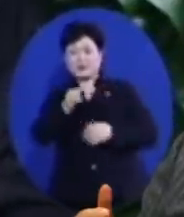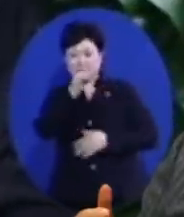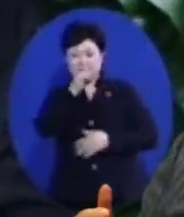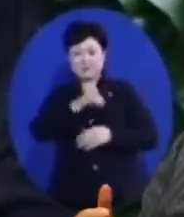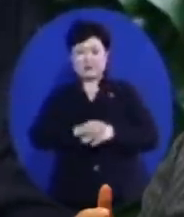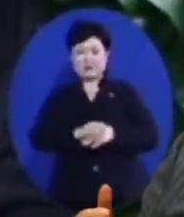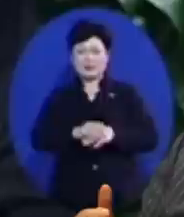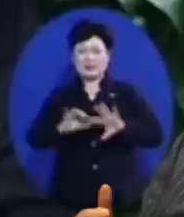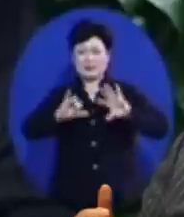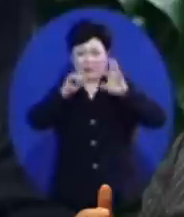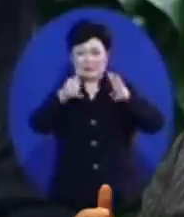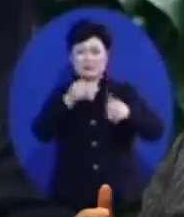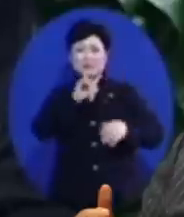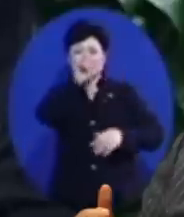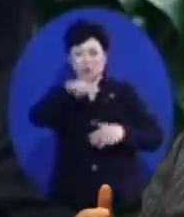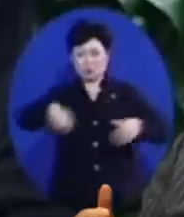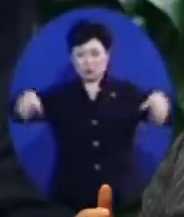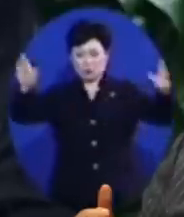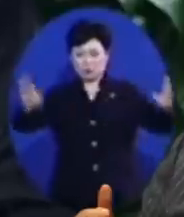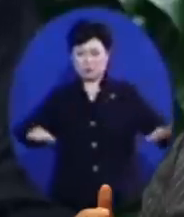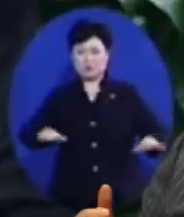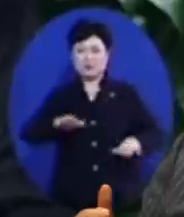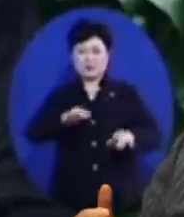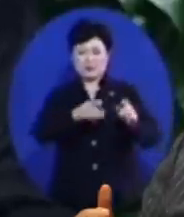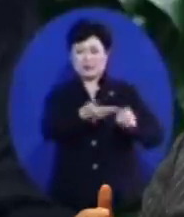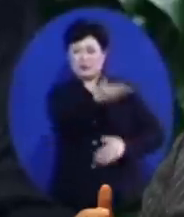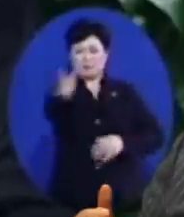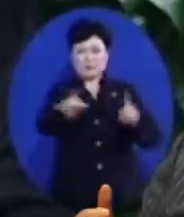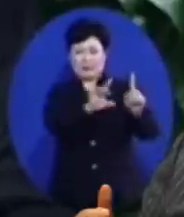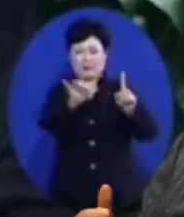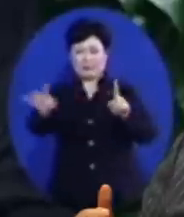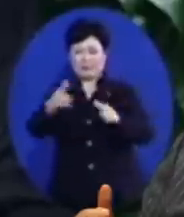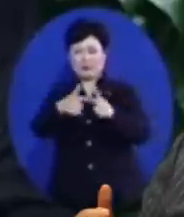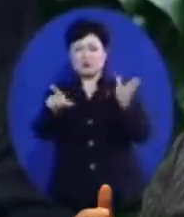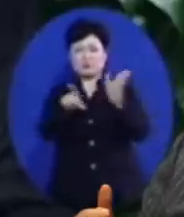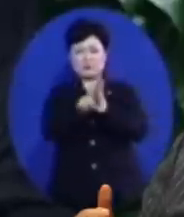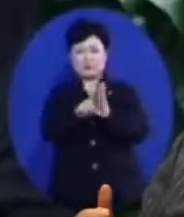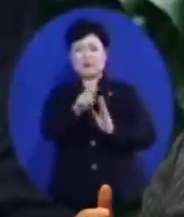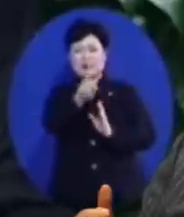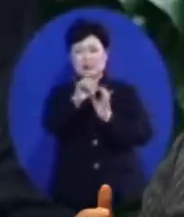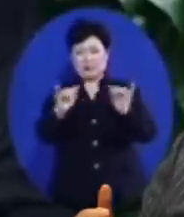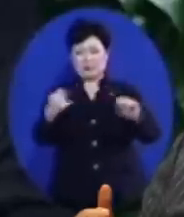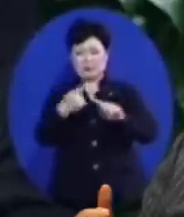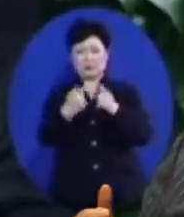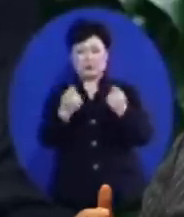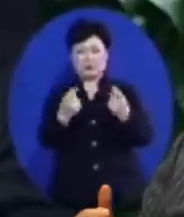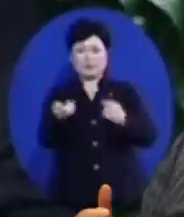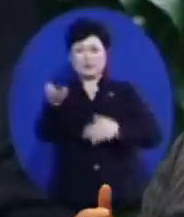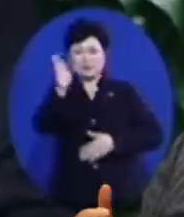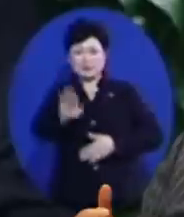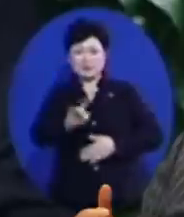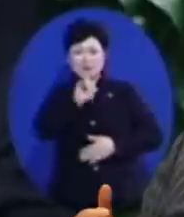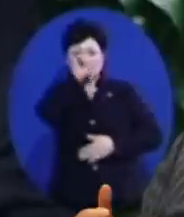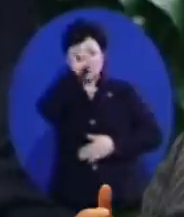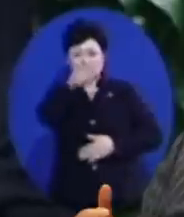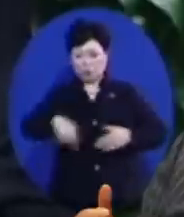하늘나라 독수리는 여러분 한 사람 한 사람 예수 믿는 사람들인 것입니다. 그런데 독수리는